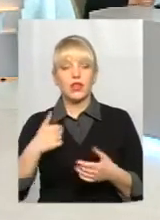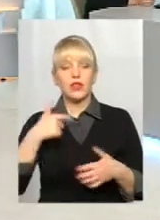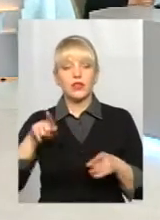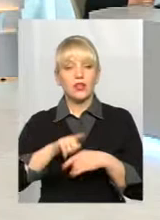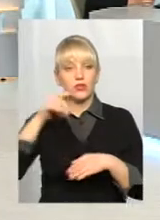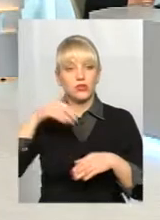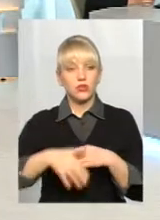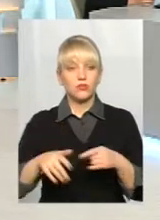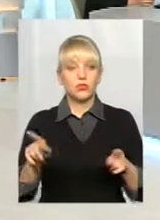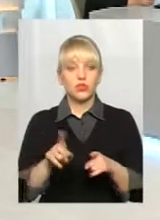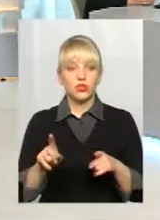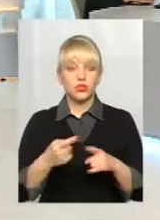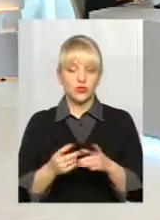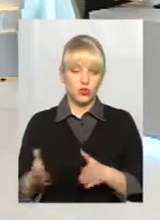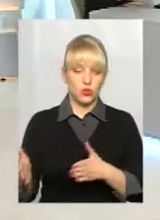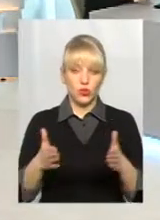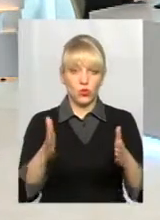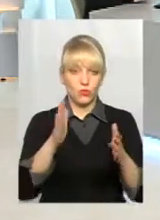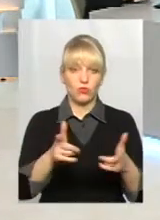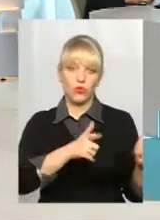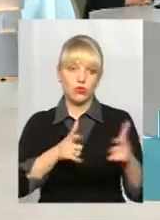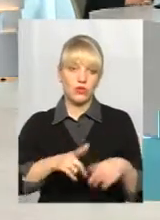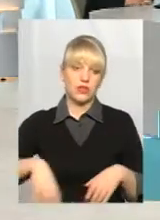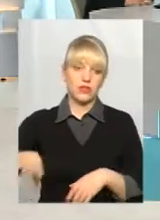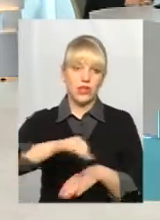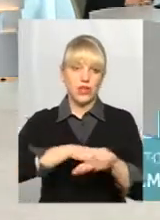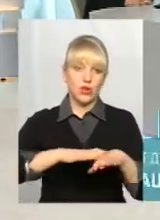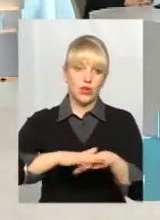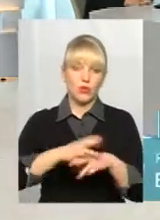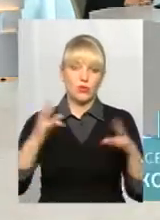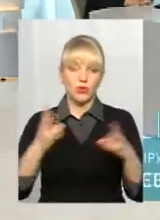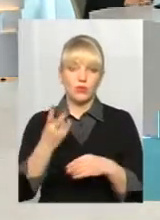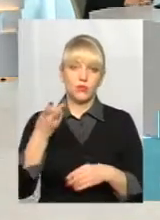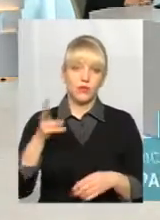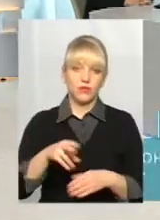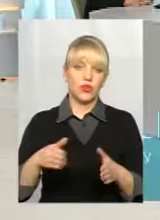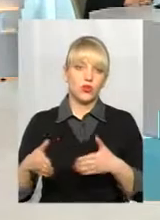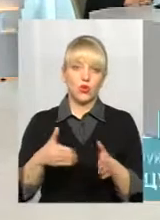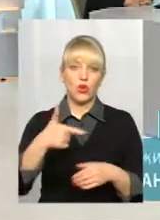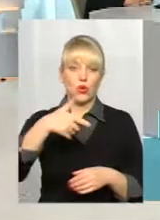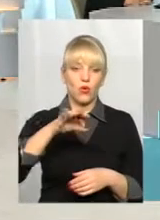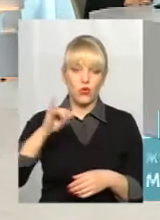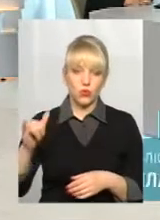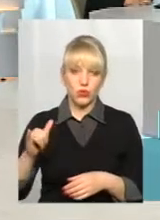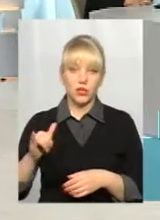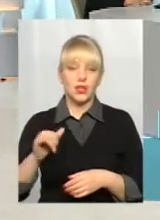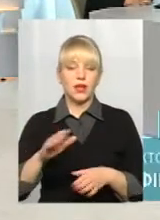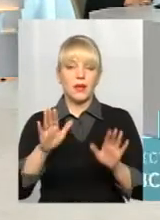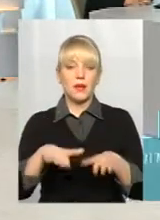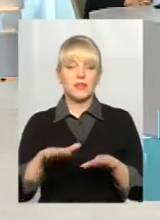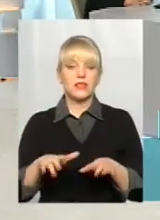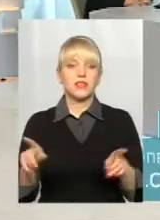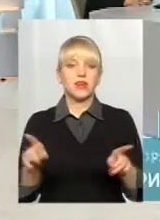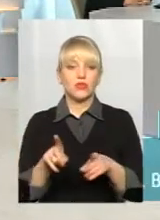Go Highway ми маємо будувати всією громадою. Потрібно дві дороги. Go і місцева, щоб